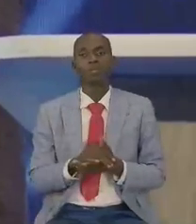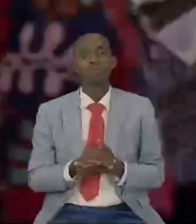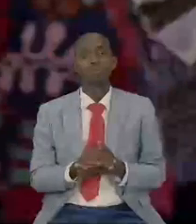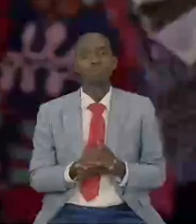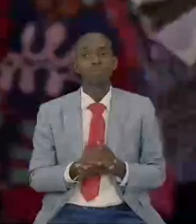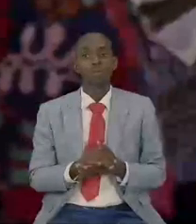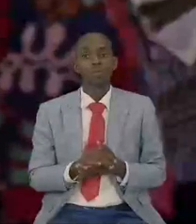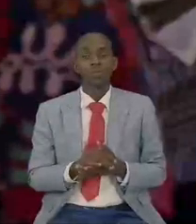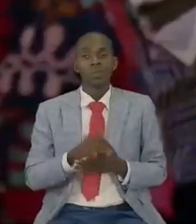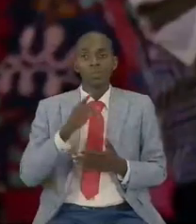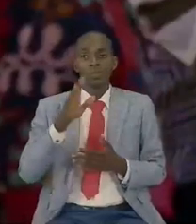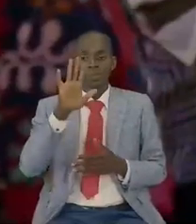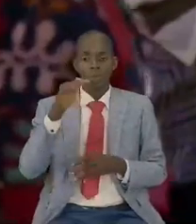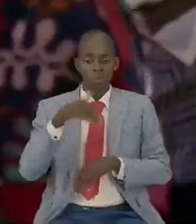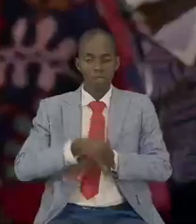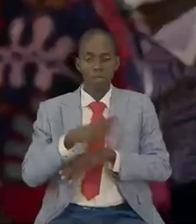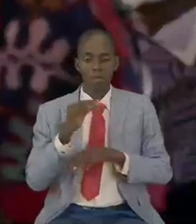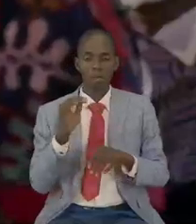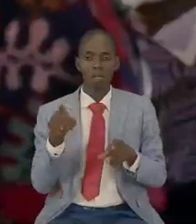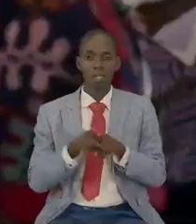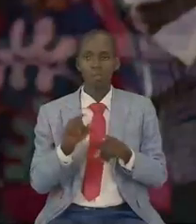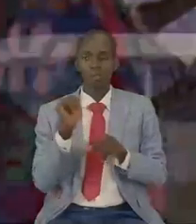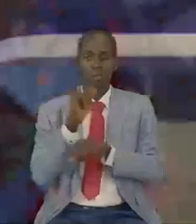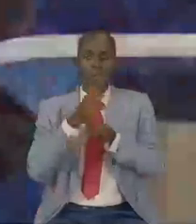Ta nuit de victoire est venue.